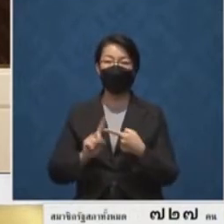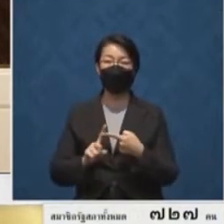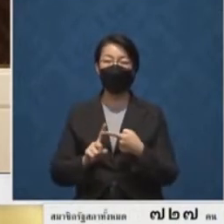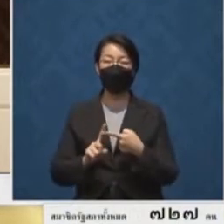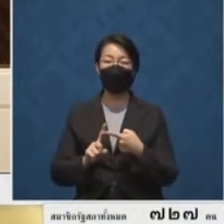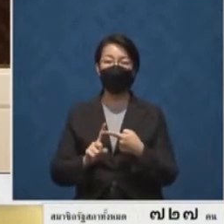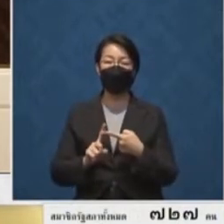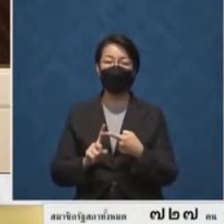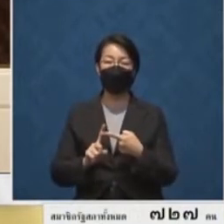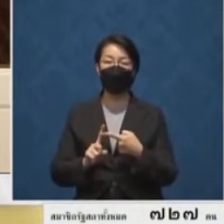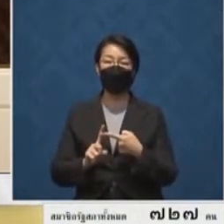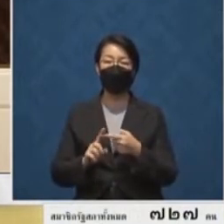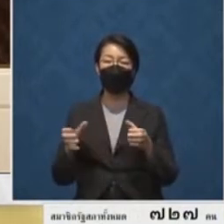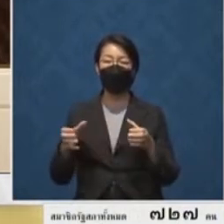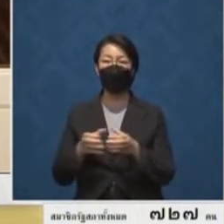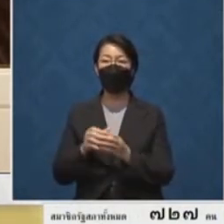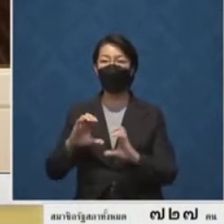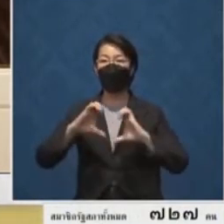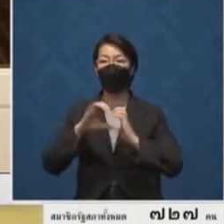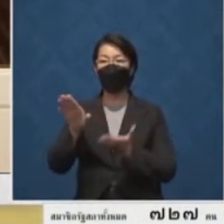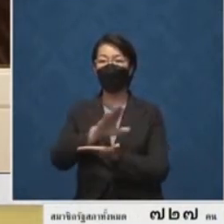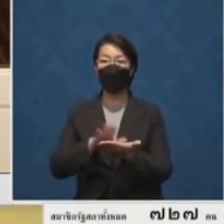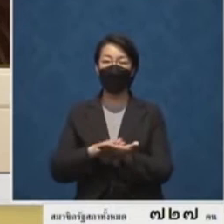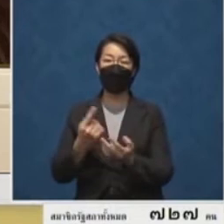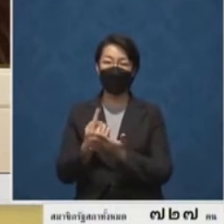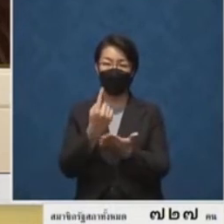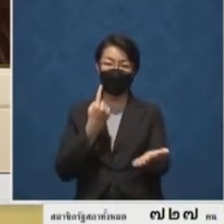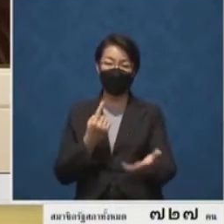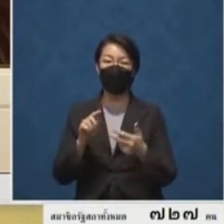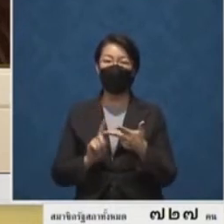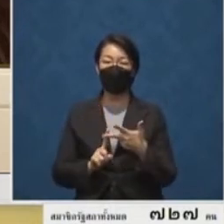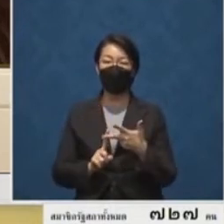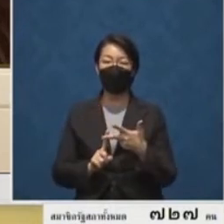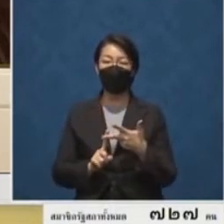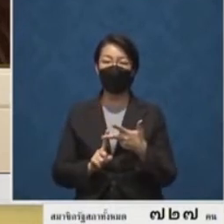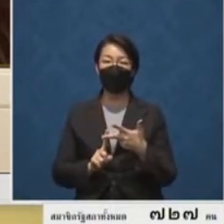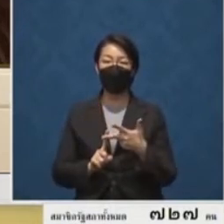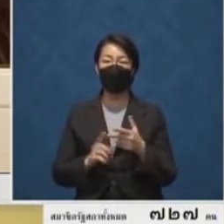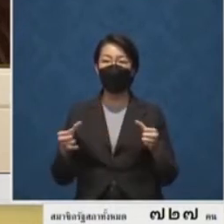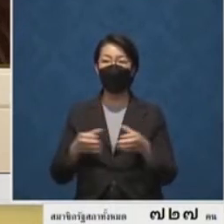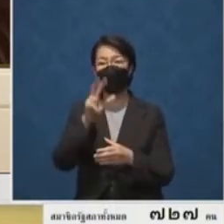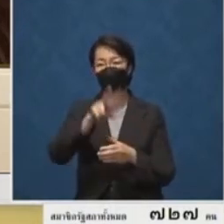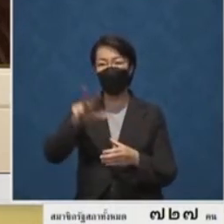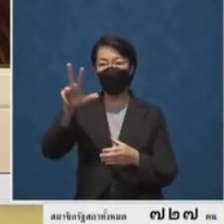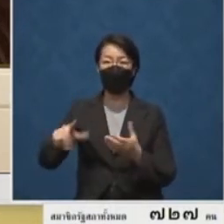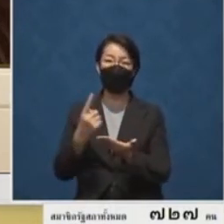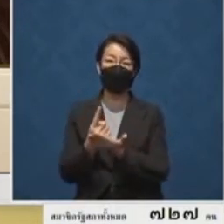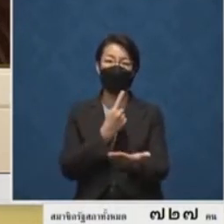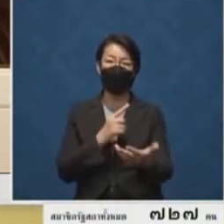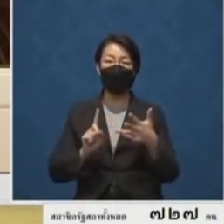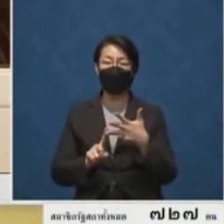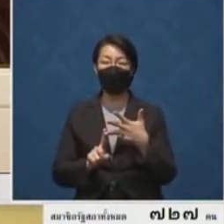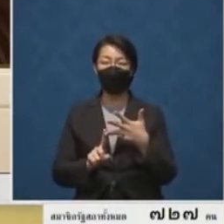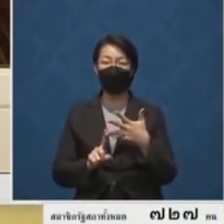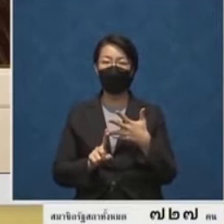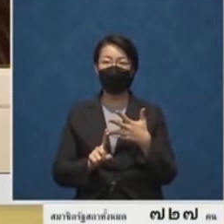สวัสดิ์พรรคภูมิใจไทยนายสรัญทิมสุวรรณพรรคเพื่อไทยนายปฏิพัฒน์สัน